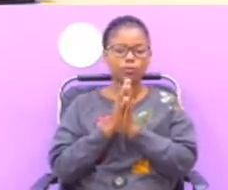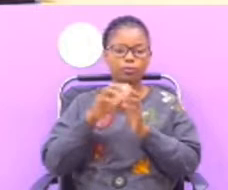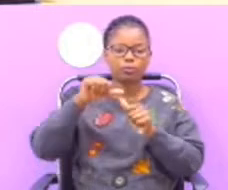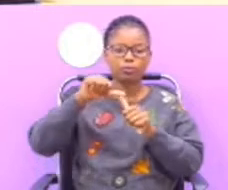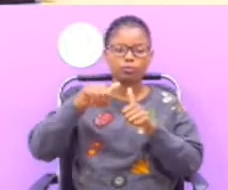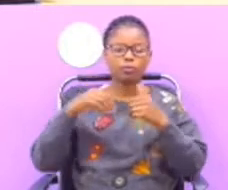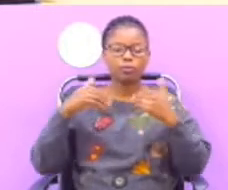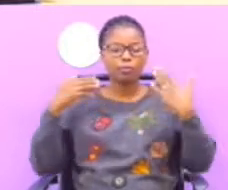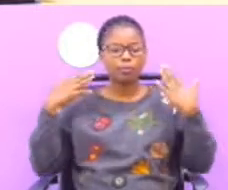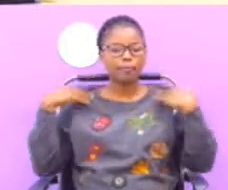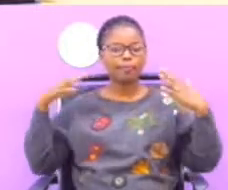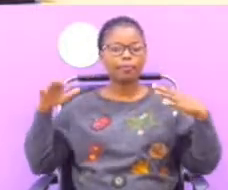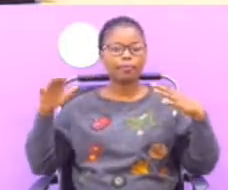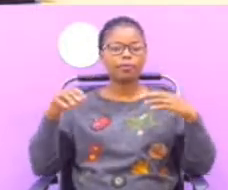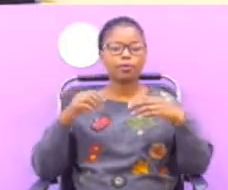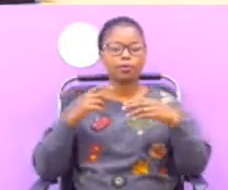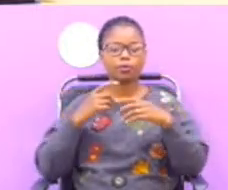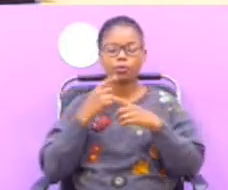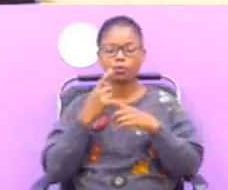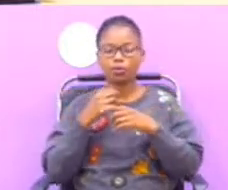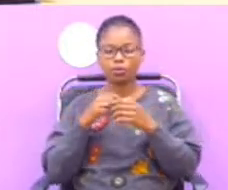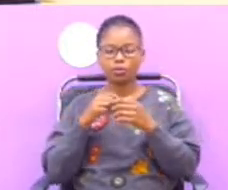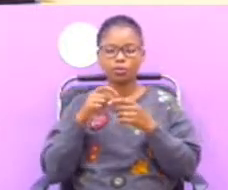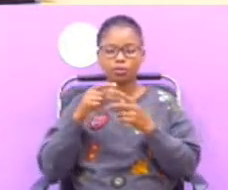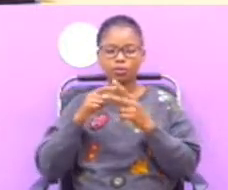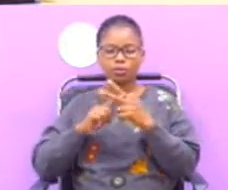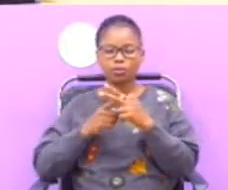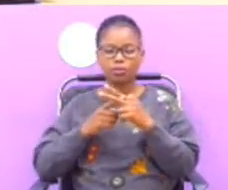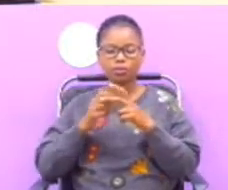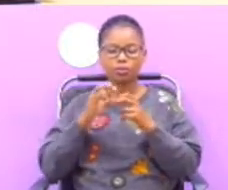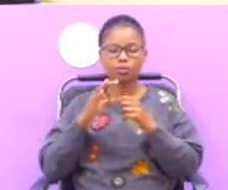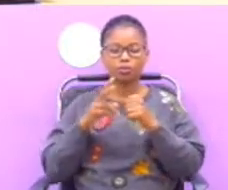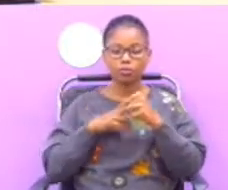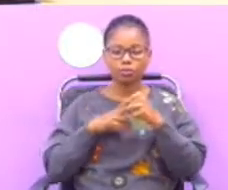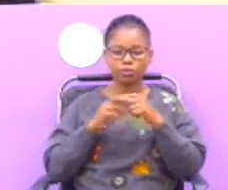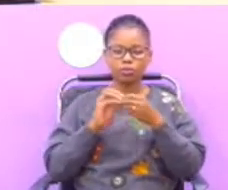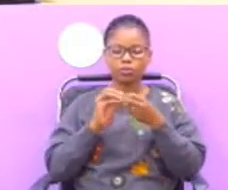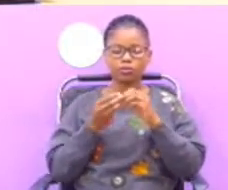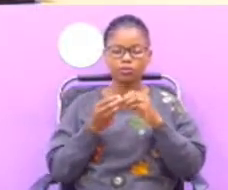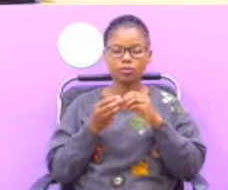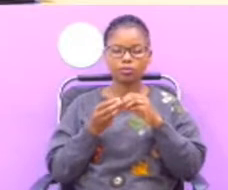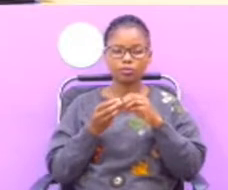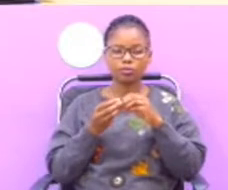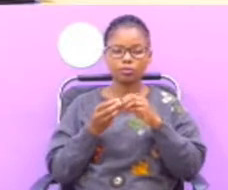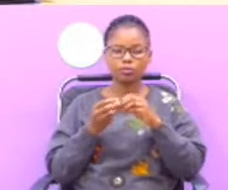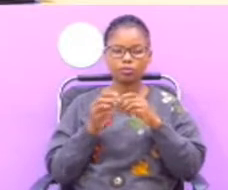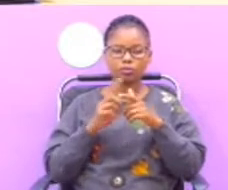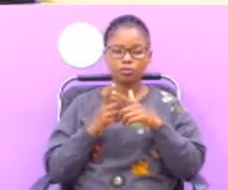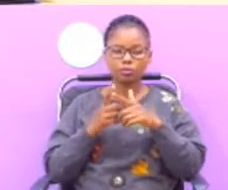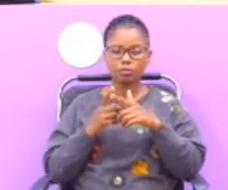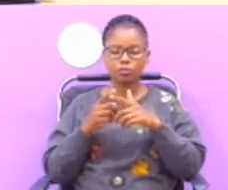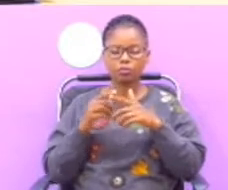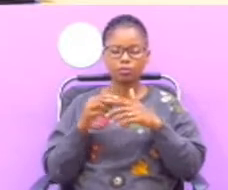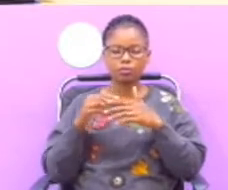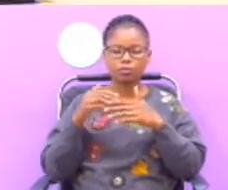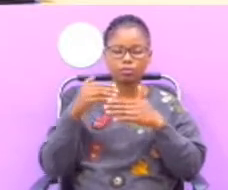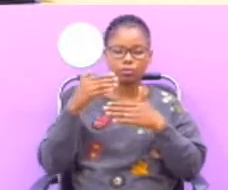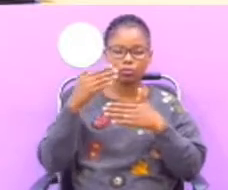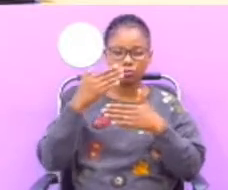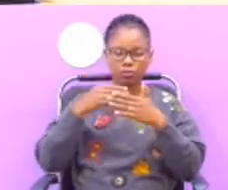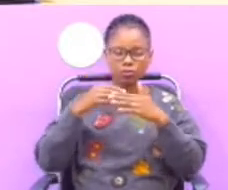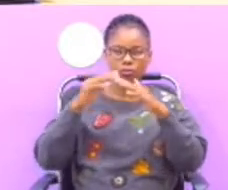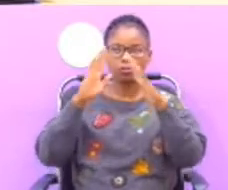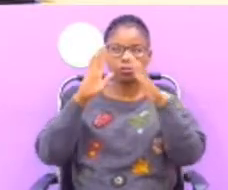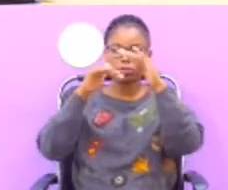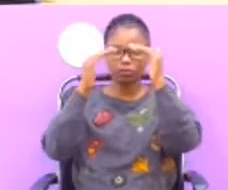muraika kimethura gatembe ka muhura karia ka mugwanja. Ni waririkana thutha ucio kuu iguru